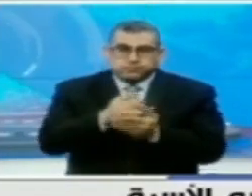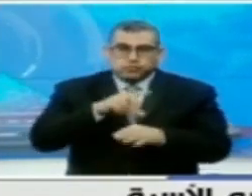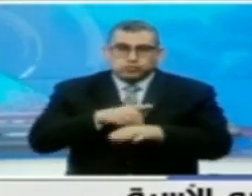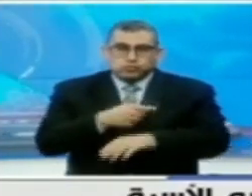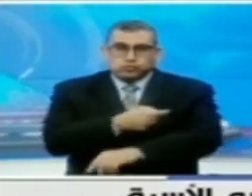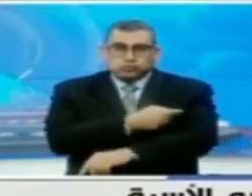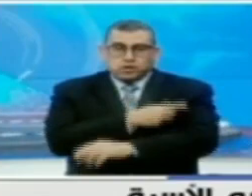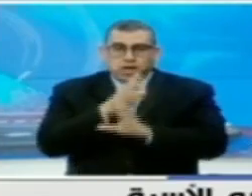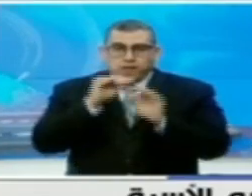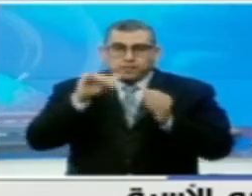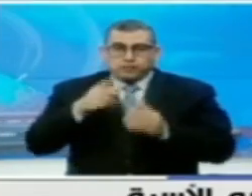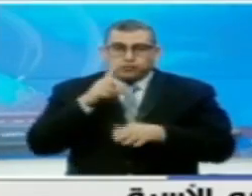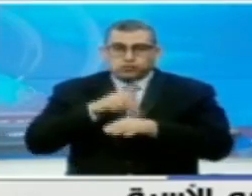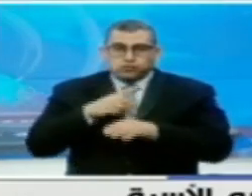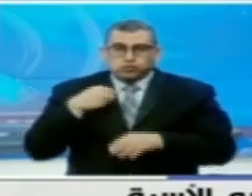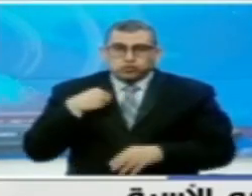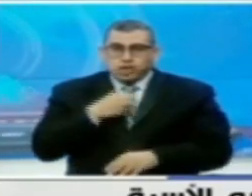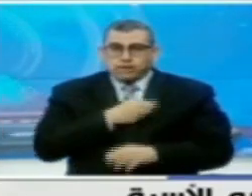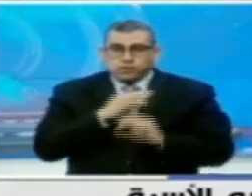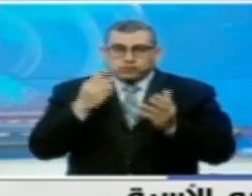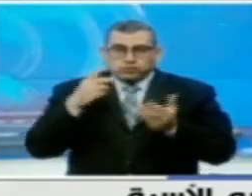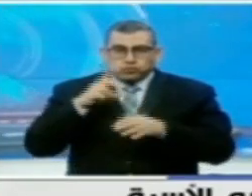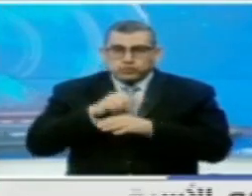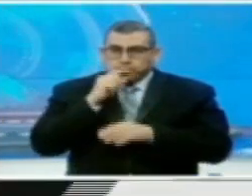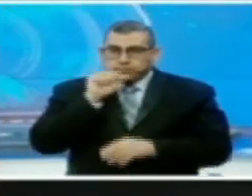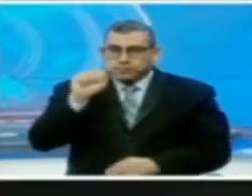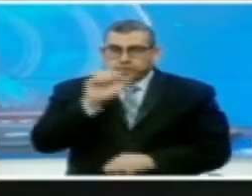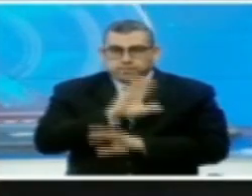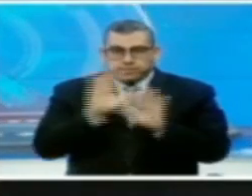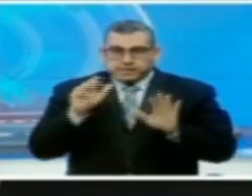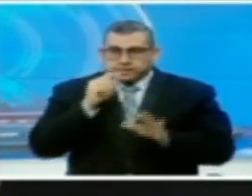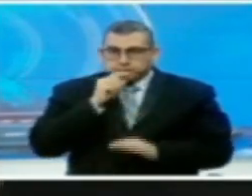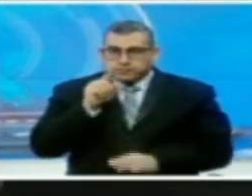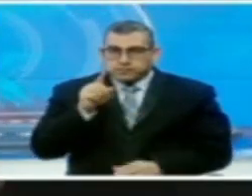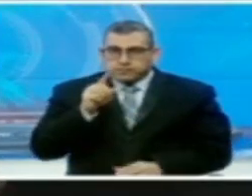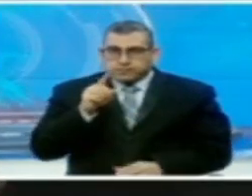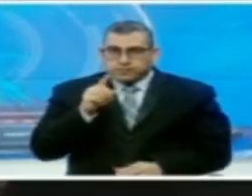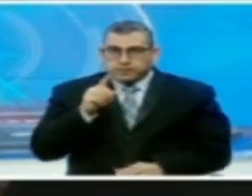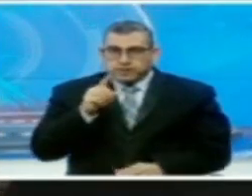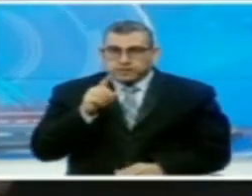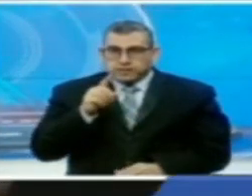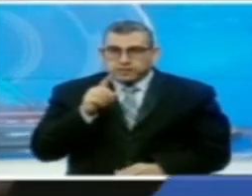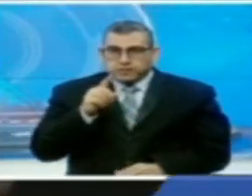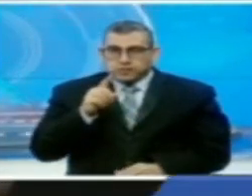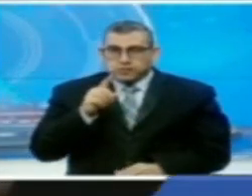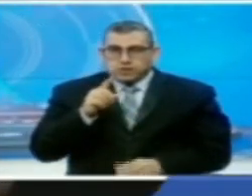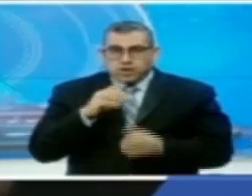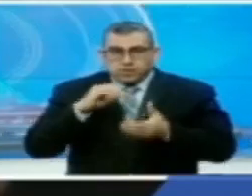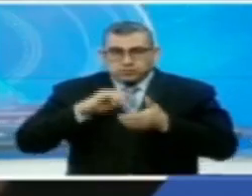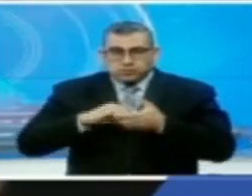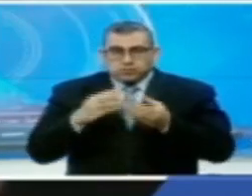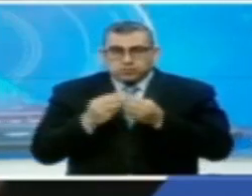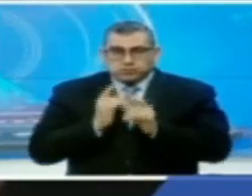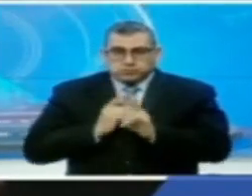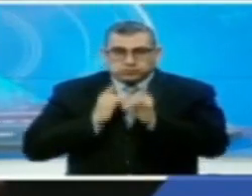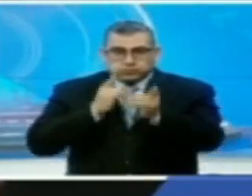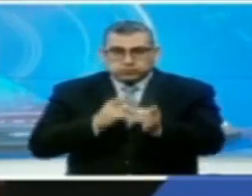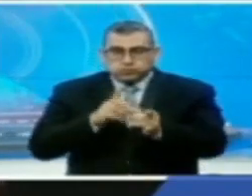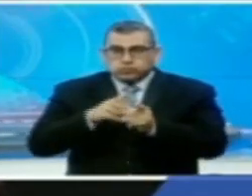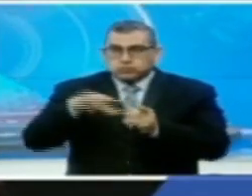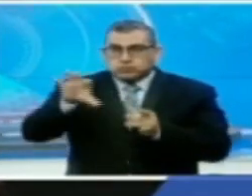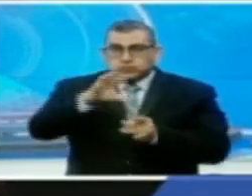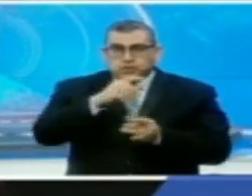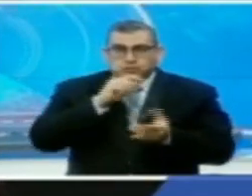القافلة بتشمل عدة تخصصات كلها تخص المرأة. عاملين تزامنا مع القافلة عاملين حضرتك